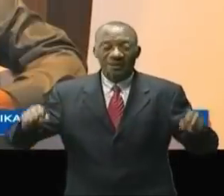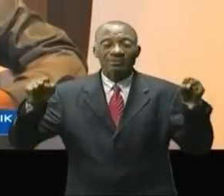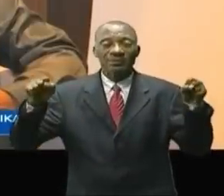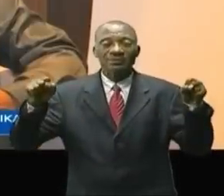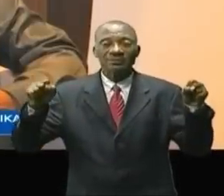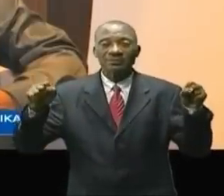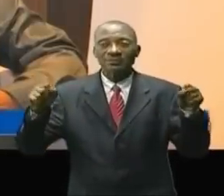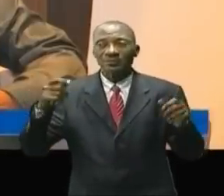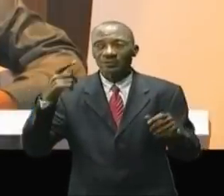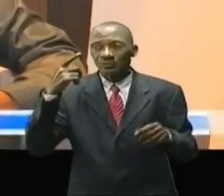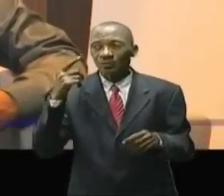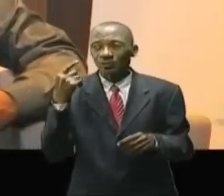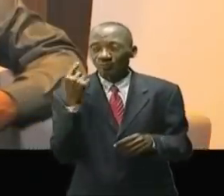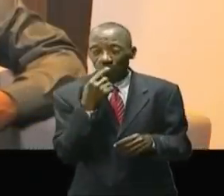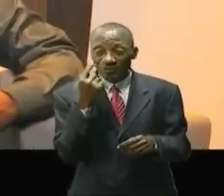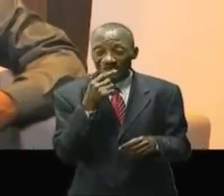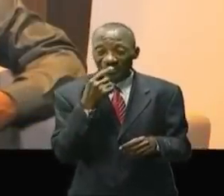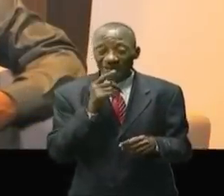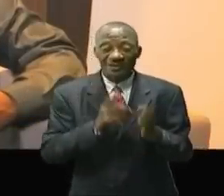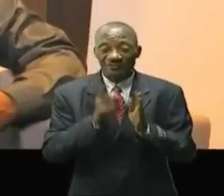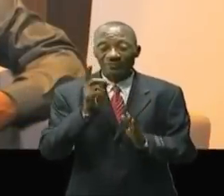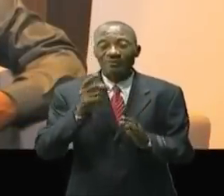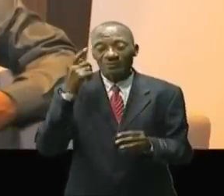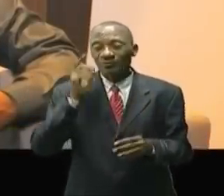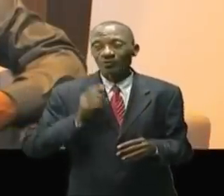la vraie paix, la véritable paix.